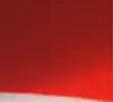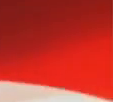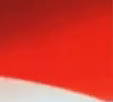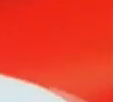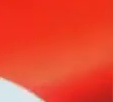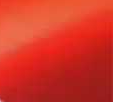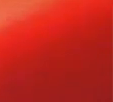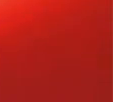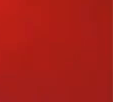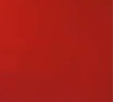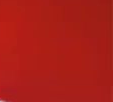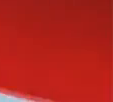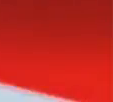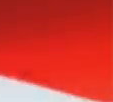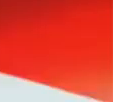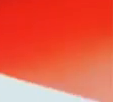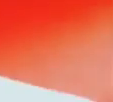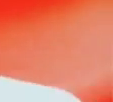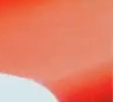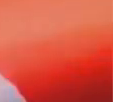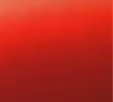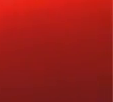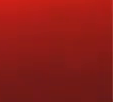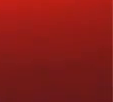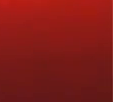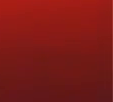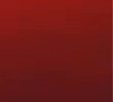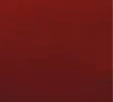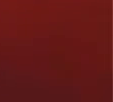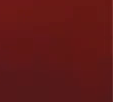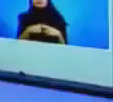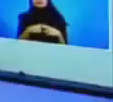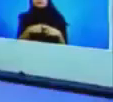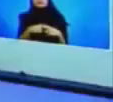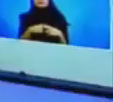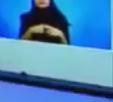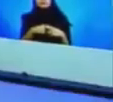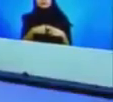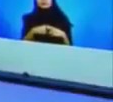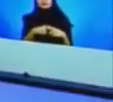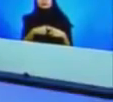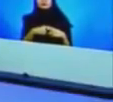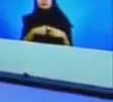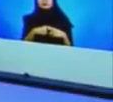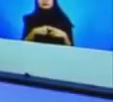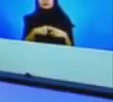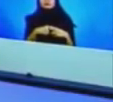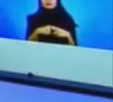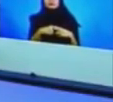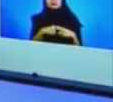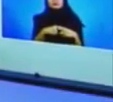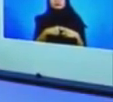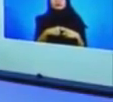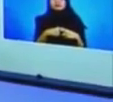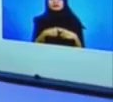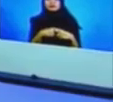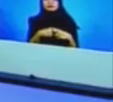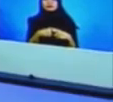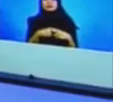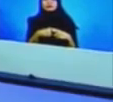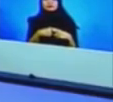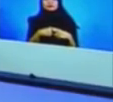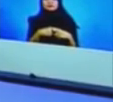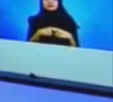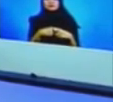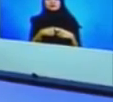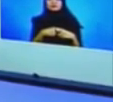sini ini istilahnya hiding Gaster namanya semunyi sembunyi e menyembunyikan misalnya Apakah itu e kegelisah